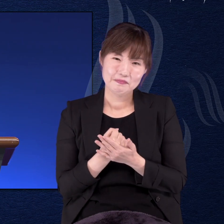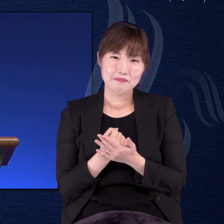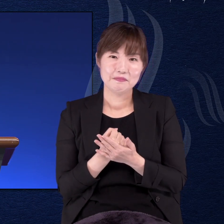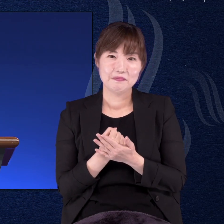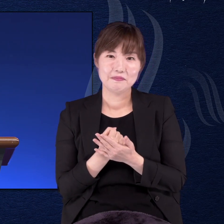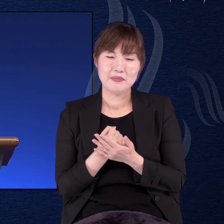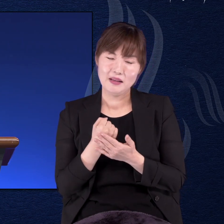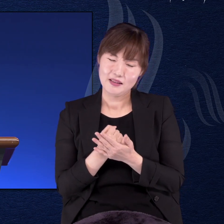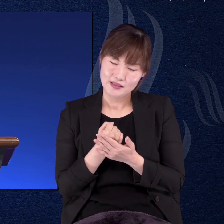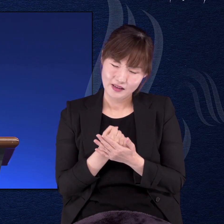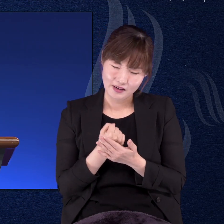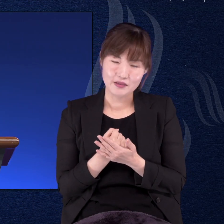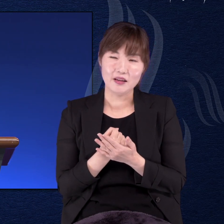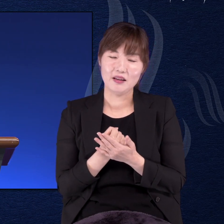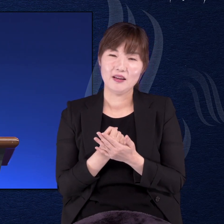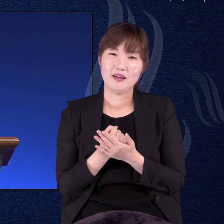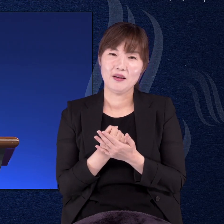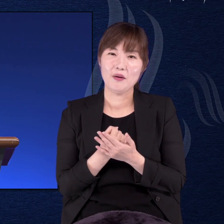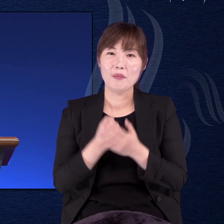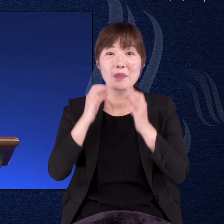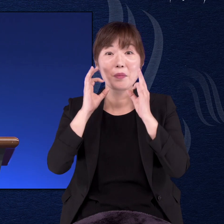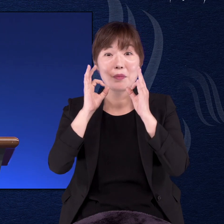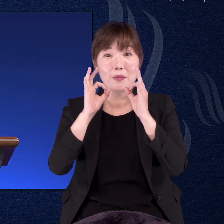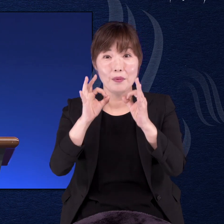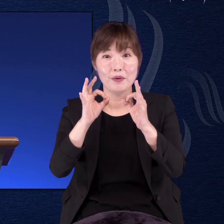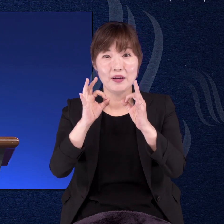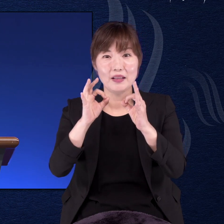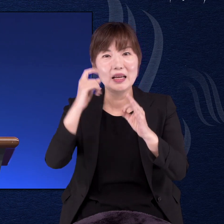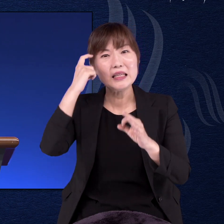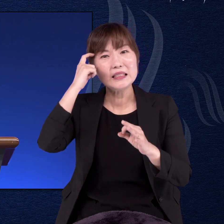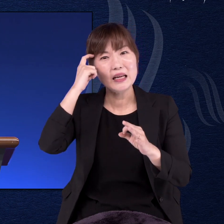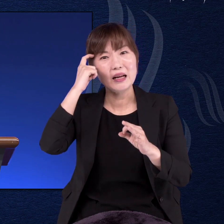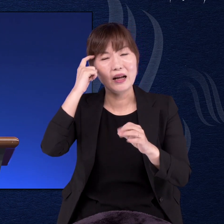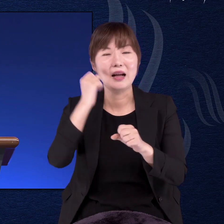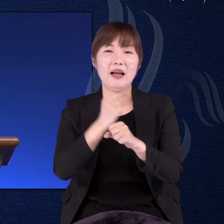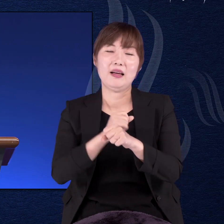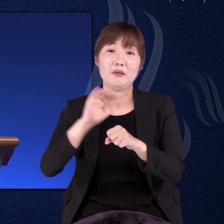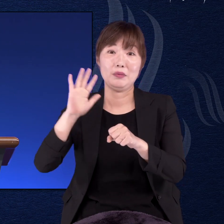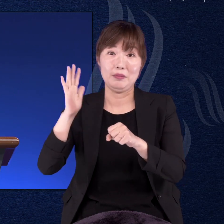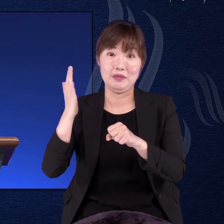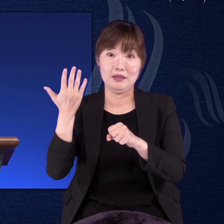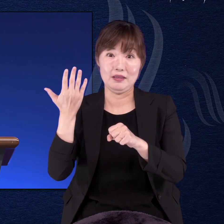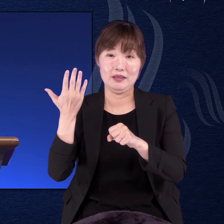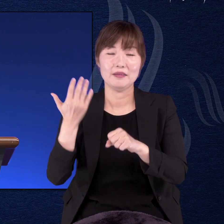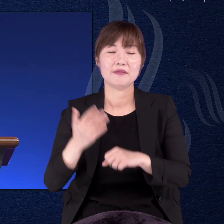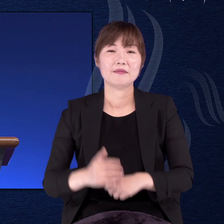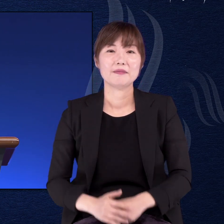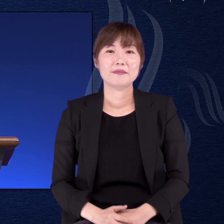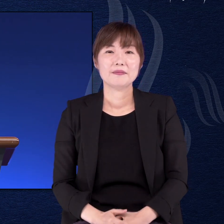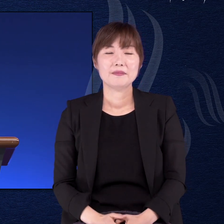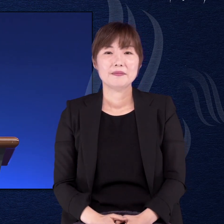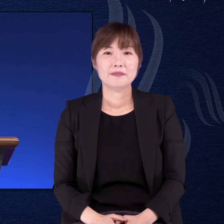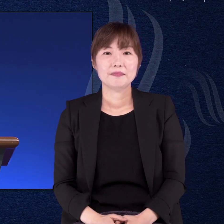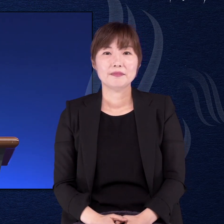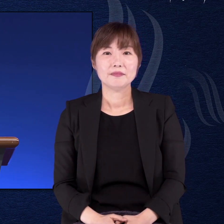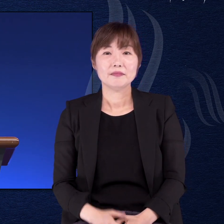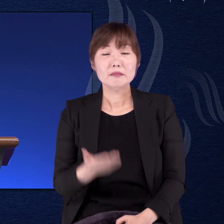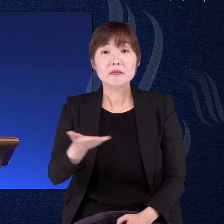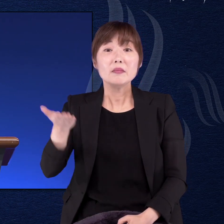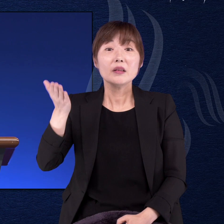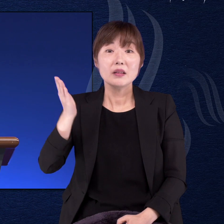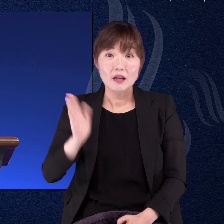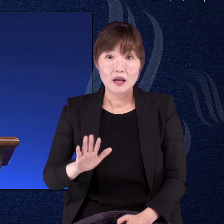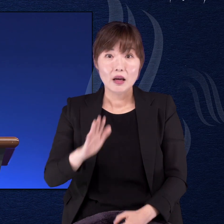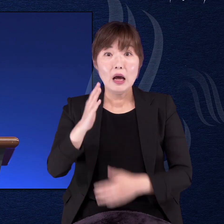아휴 그거밖에 안 됐구나. 하시겠구나. 그 생각이 들어요. 그런데 우리 하나님은 어떻게